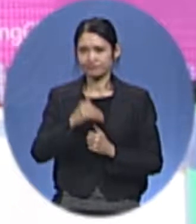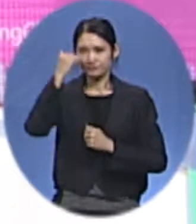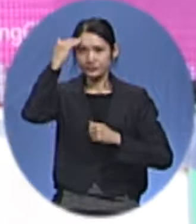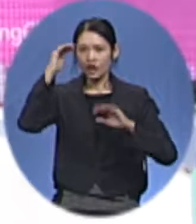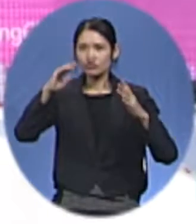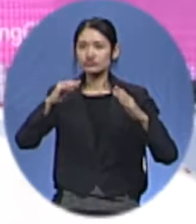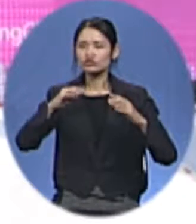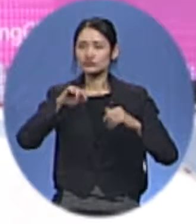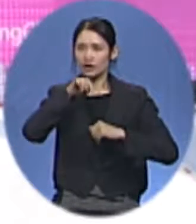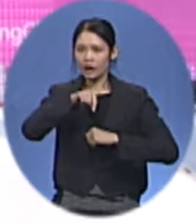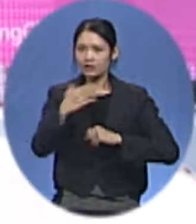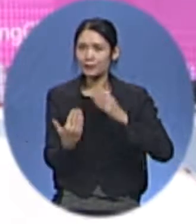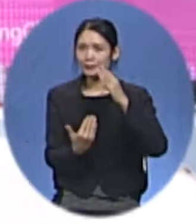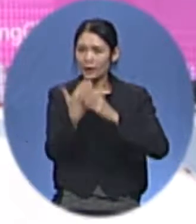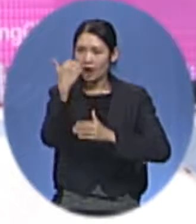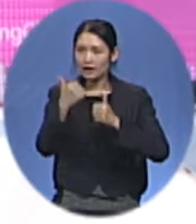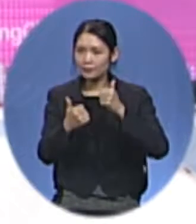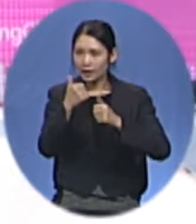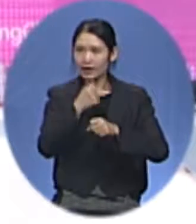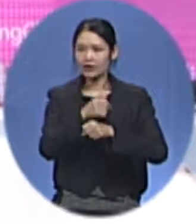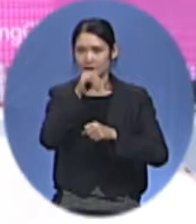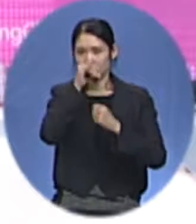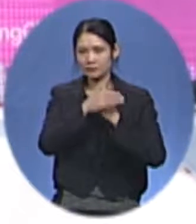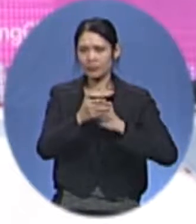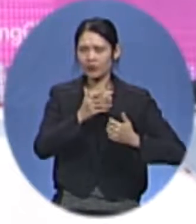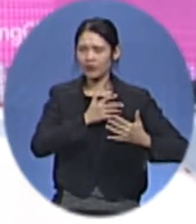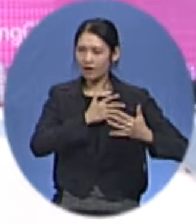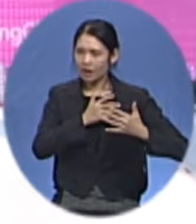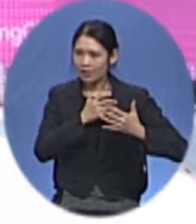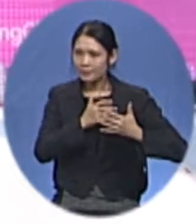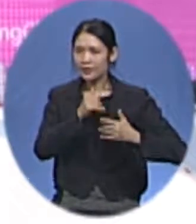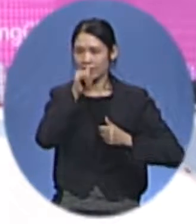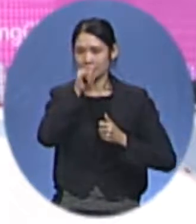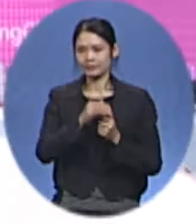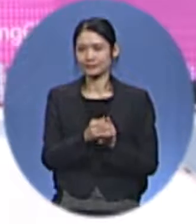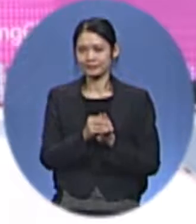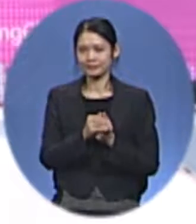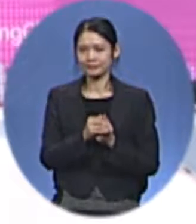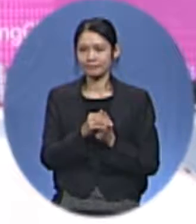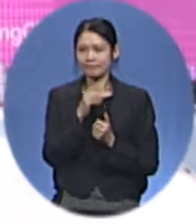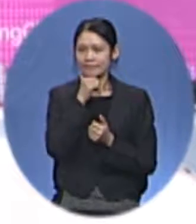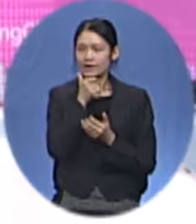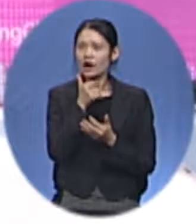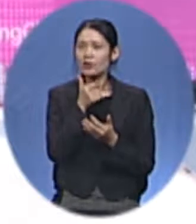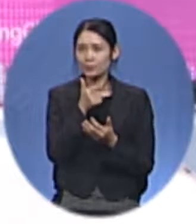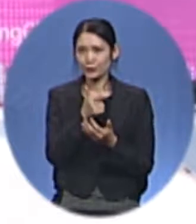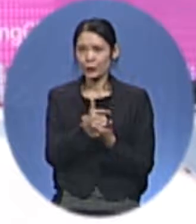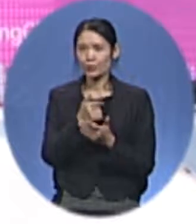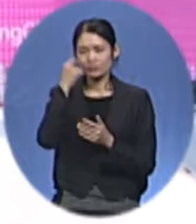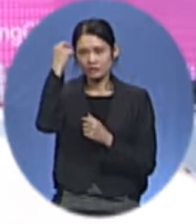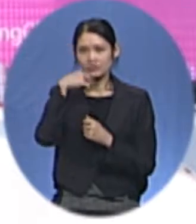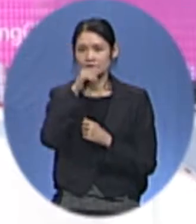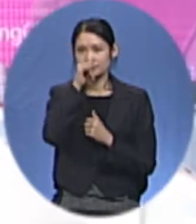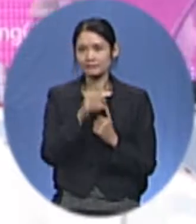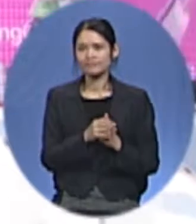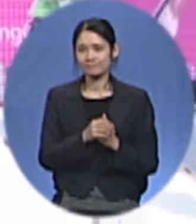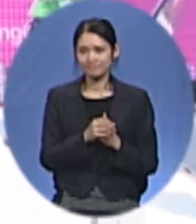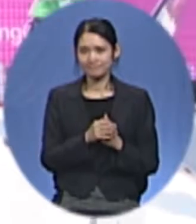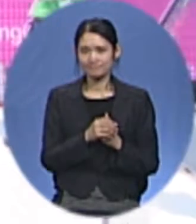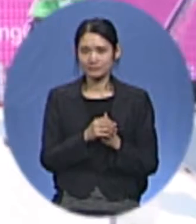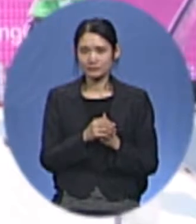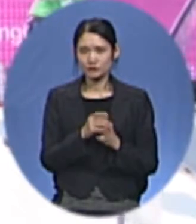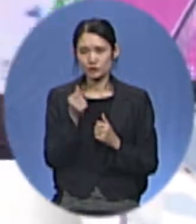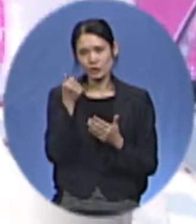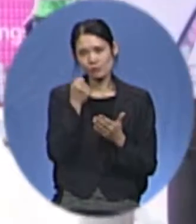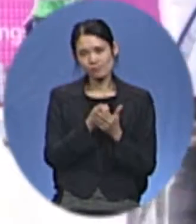우리나라에서 한다는 것만으로도 이제 되게 가슴이 벅차고요. 되게 뭔가 감동적입니다. 예.